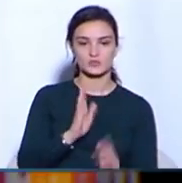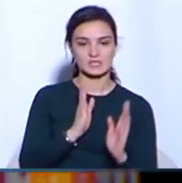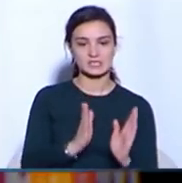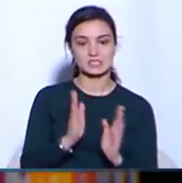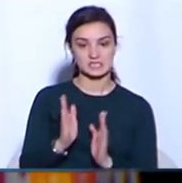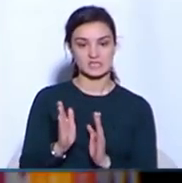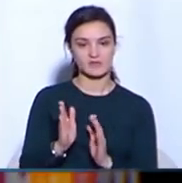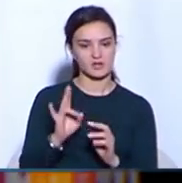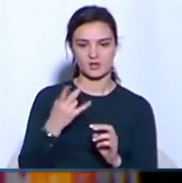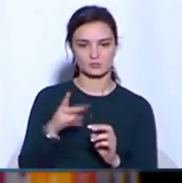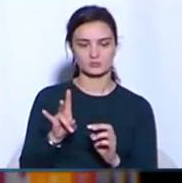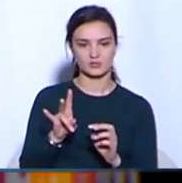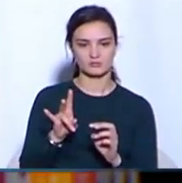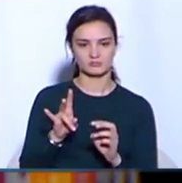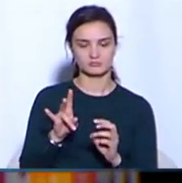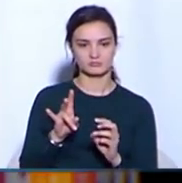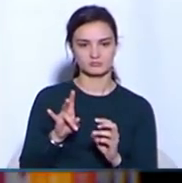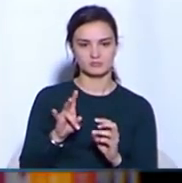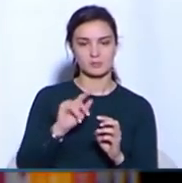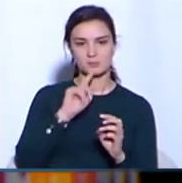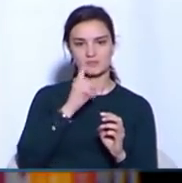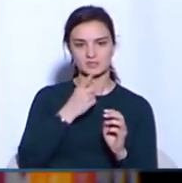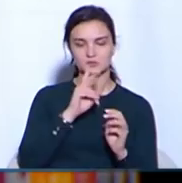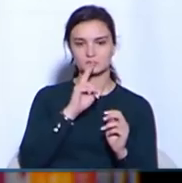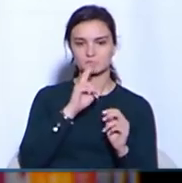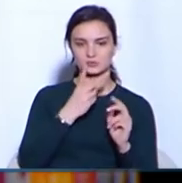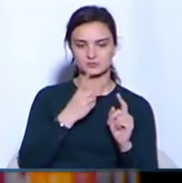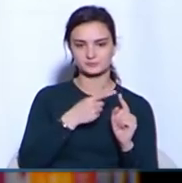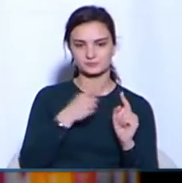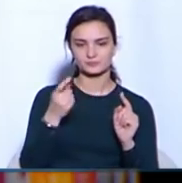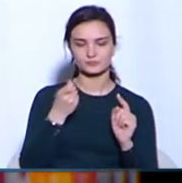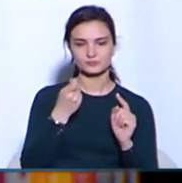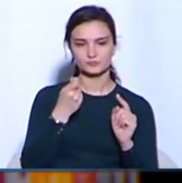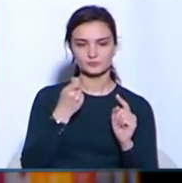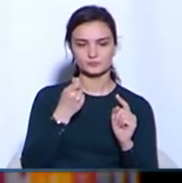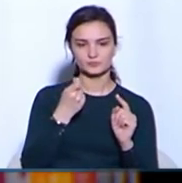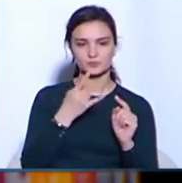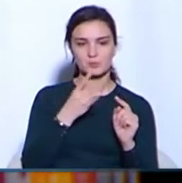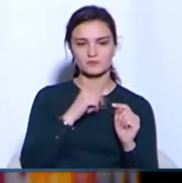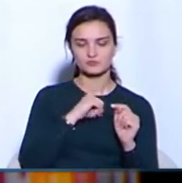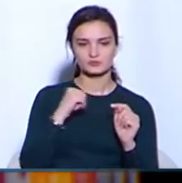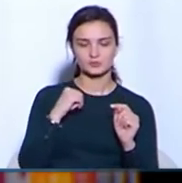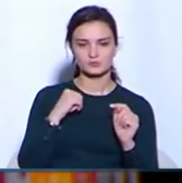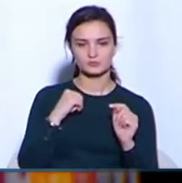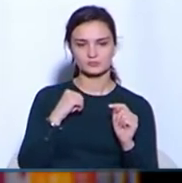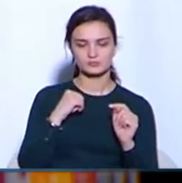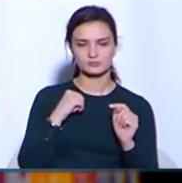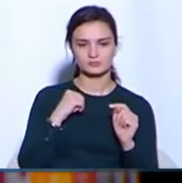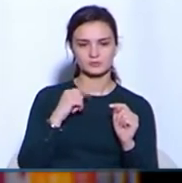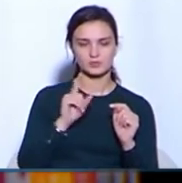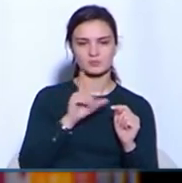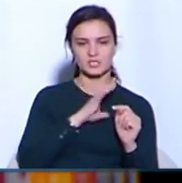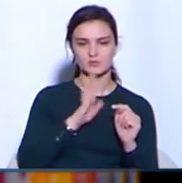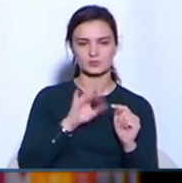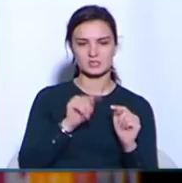ამით. პირველ ეტაპზე, პირველი წლის, მეორე წლის მანძილზე ვცდილობთ, რომ უბრალოდ ცდუნების წინაშე არ დადგეს და არც